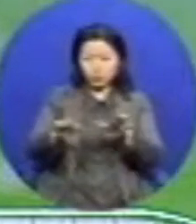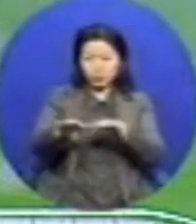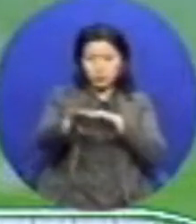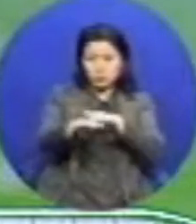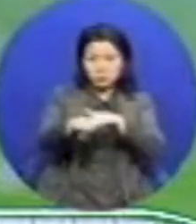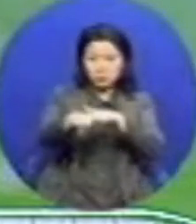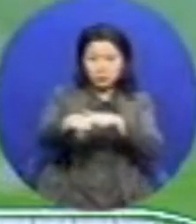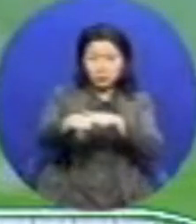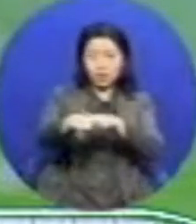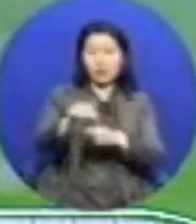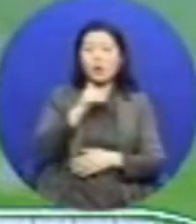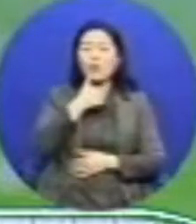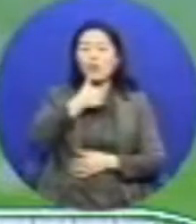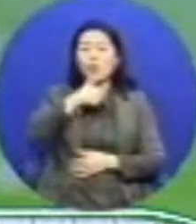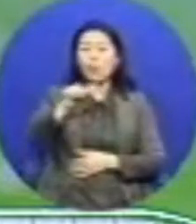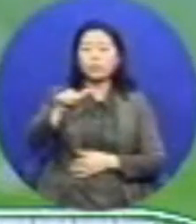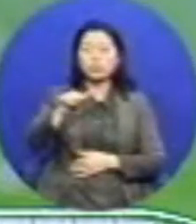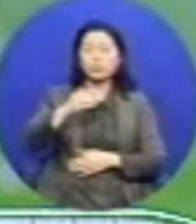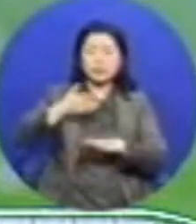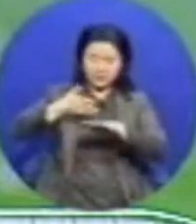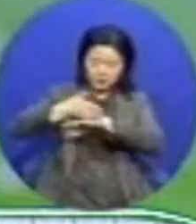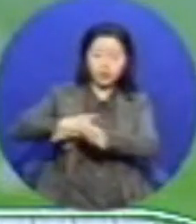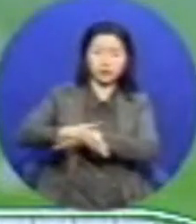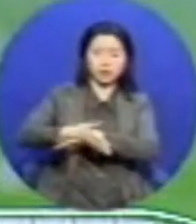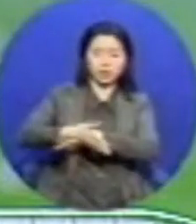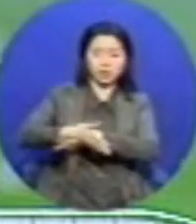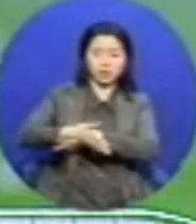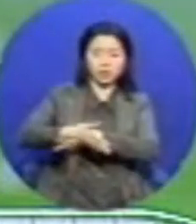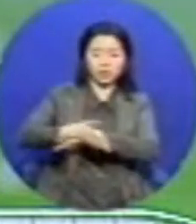5분 늦어도 때요 예배시간에